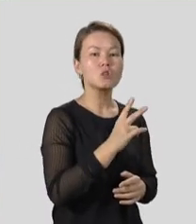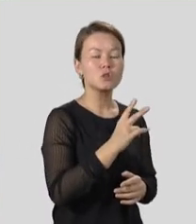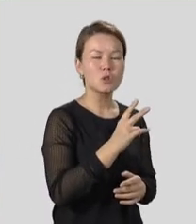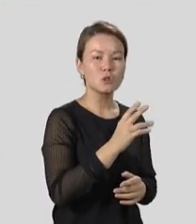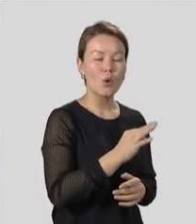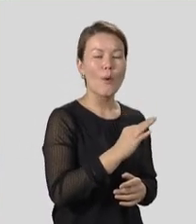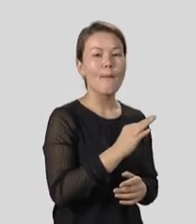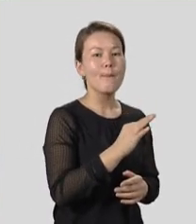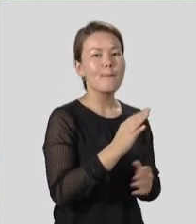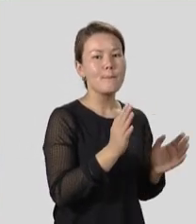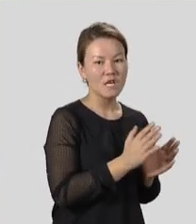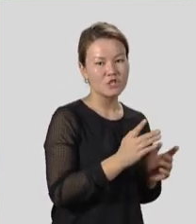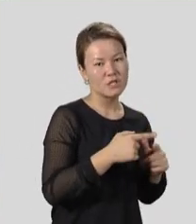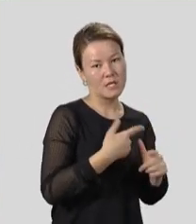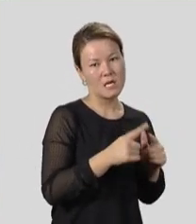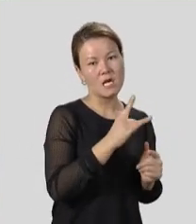либо равно b.